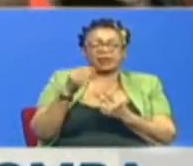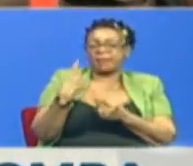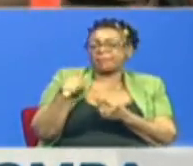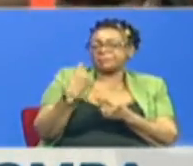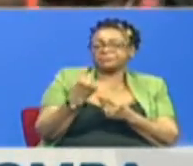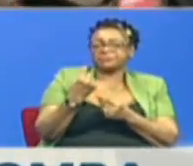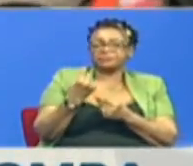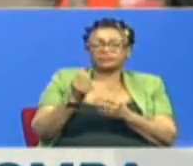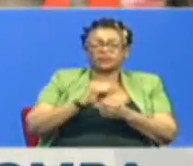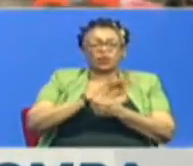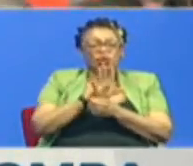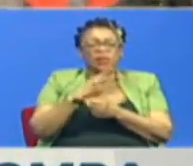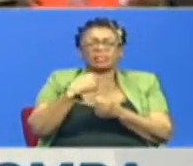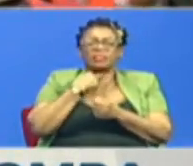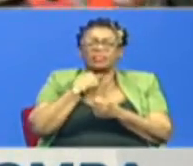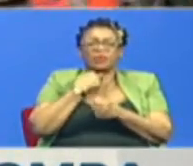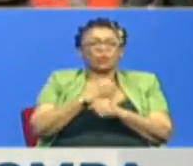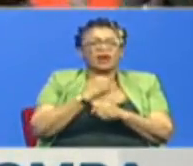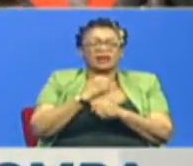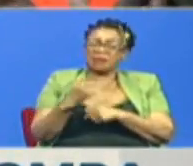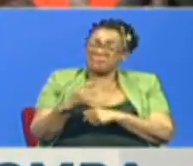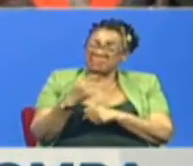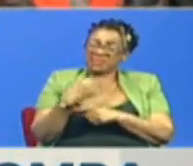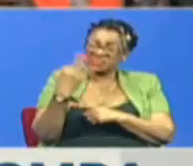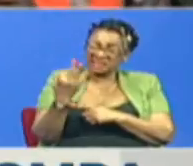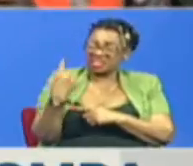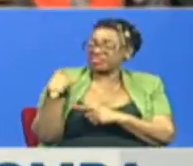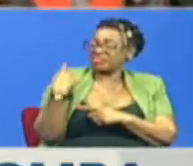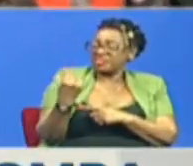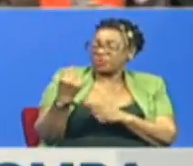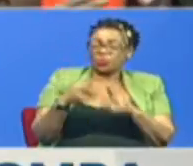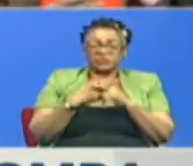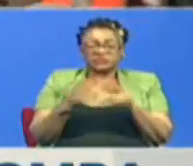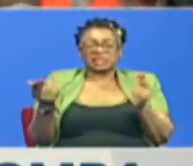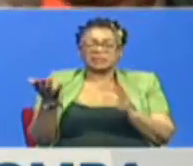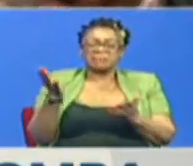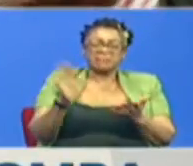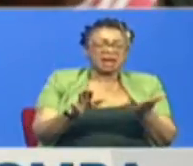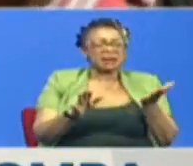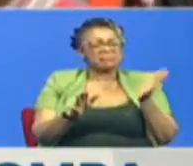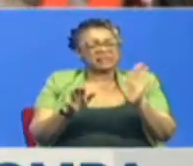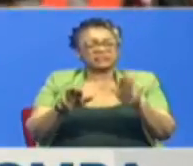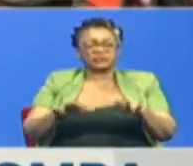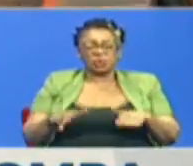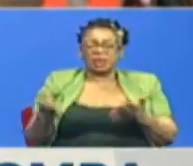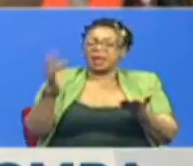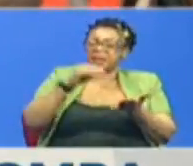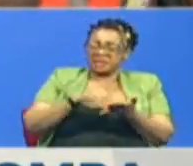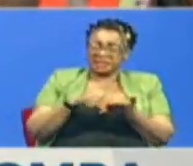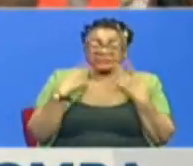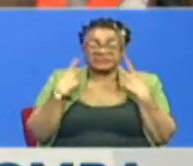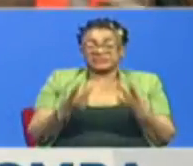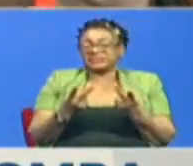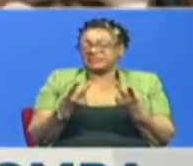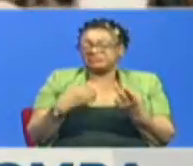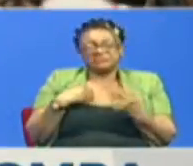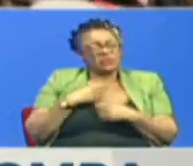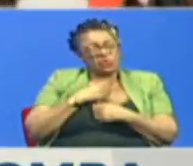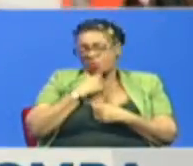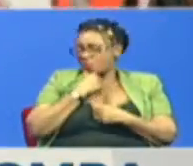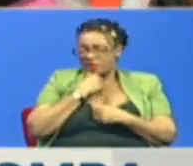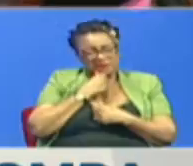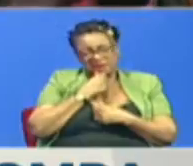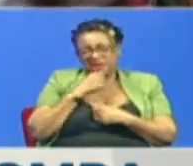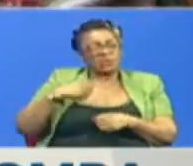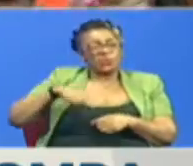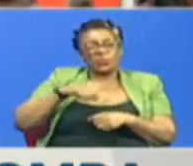tu imetufungia kwa nyumba miezi mitatu. Juzi tu tumeanza kurudi. Ndio hiyo tena mambo imetokea. Sasa tunashindwa kwani sisi wana biashara